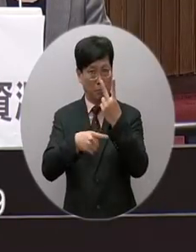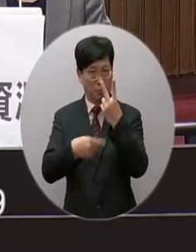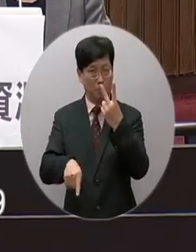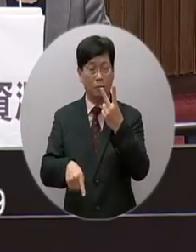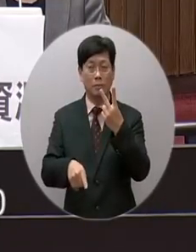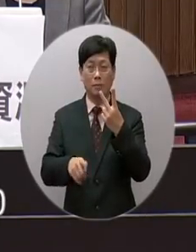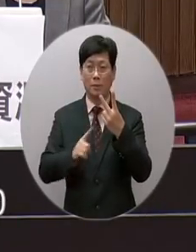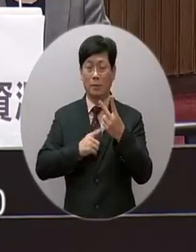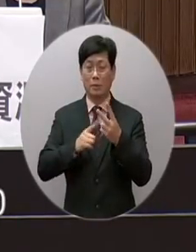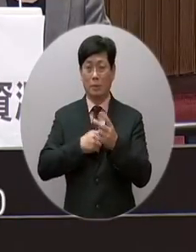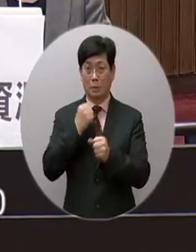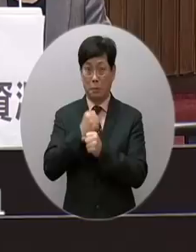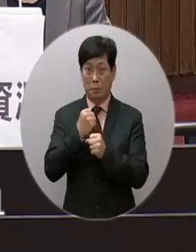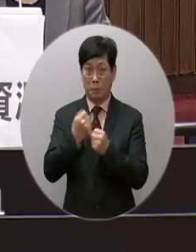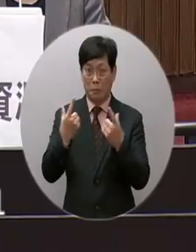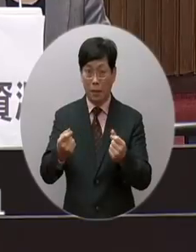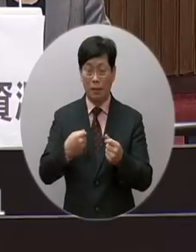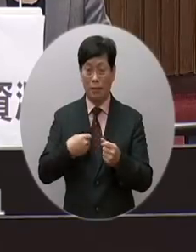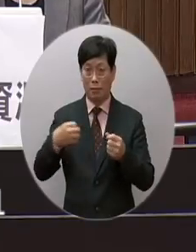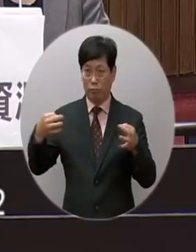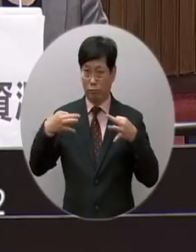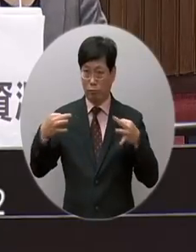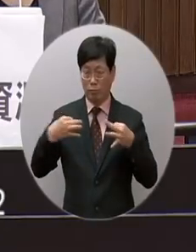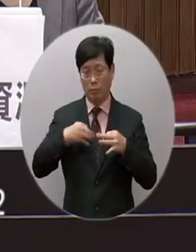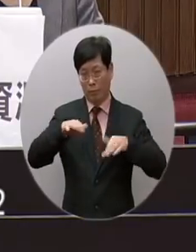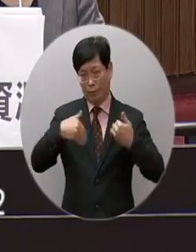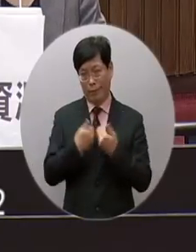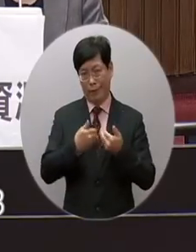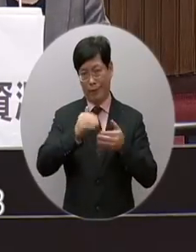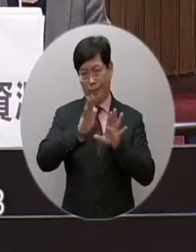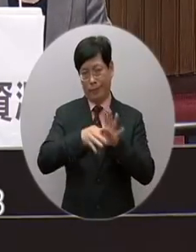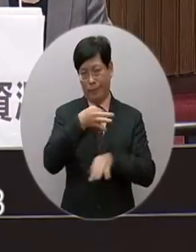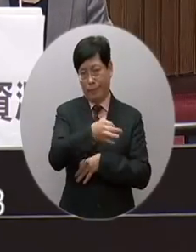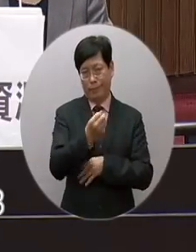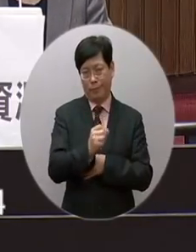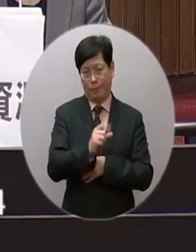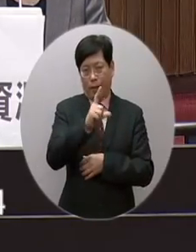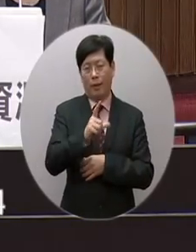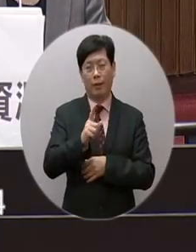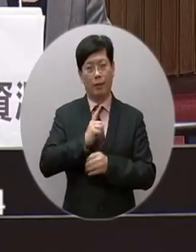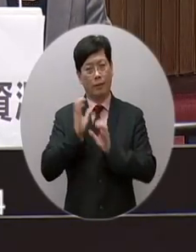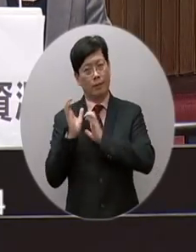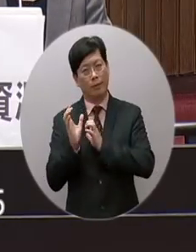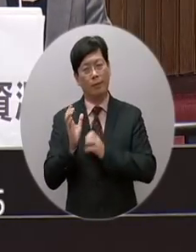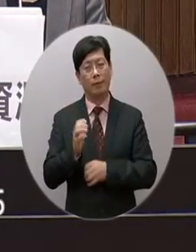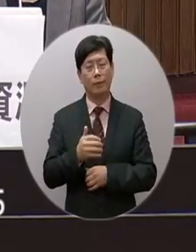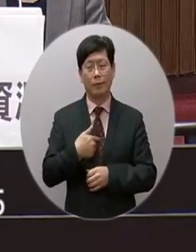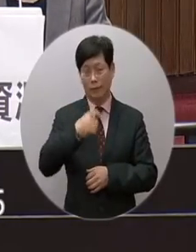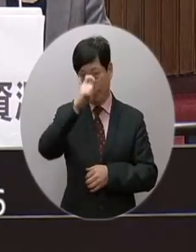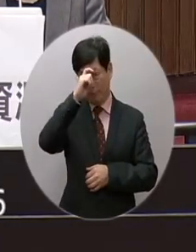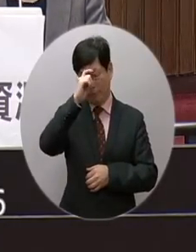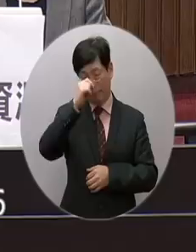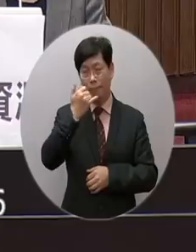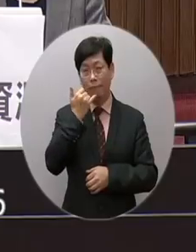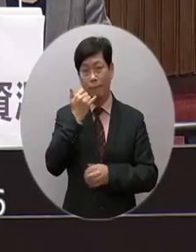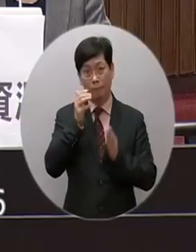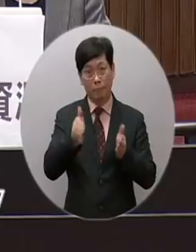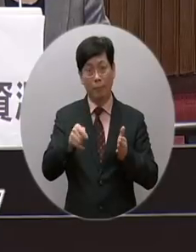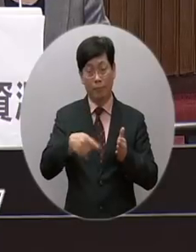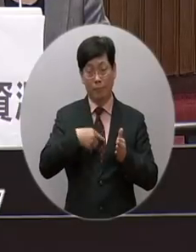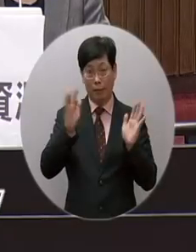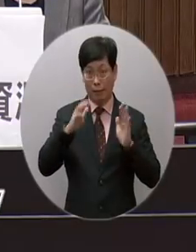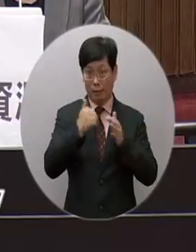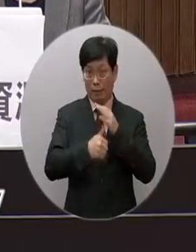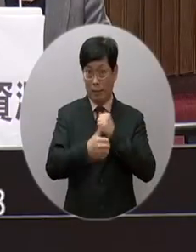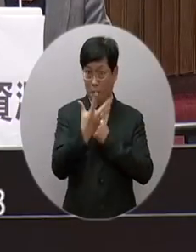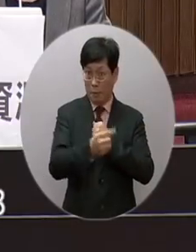要这样子同时的工作，然后赚的越多缴的税也越多了，所以负担的越大。所以我希望说针对这个少子